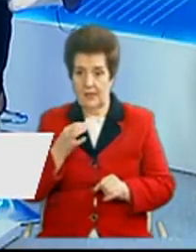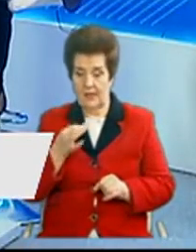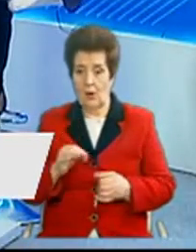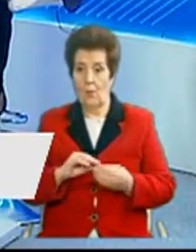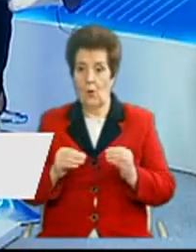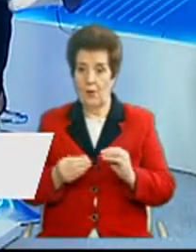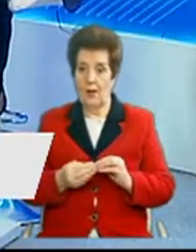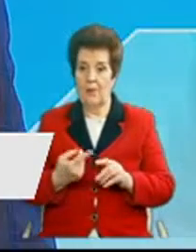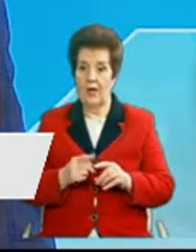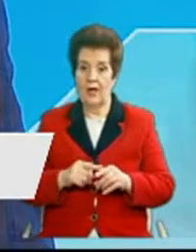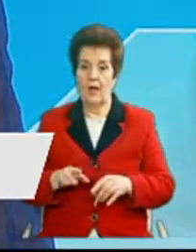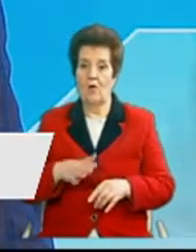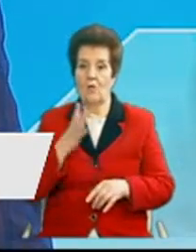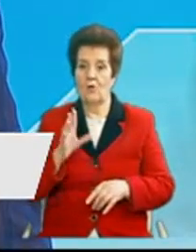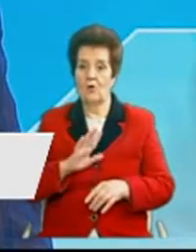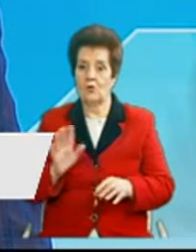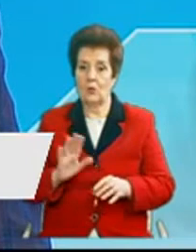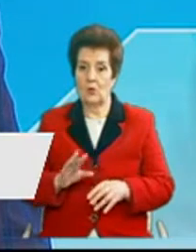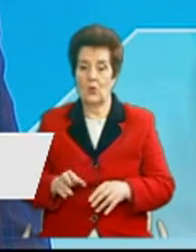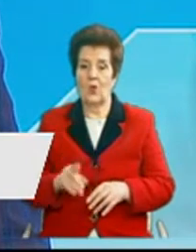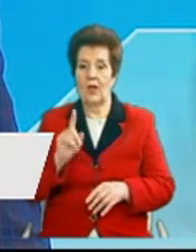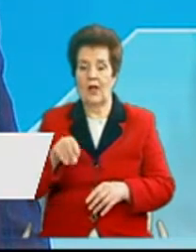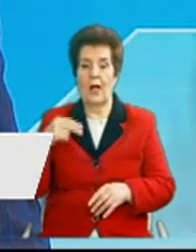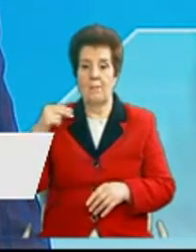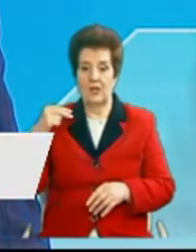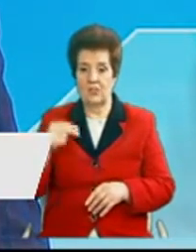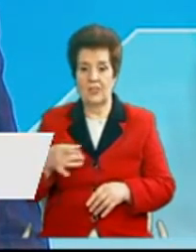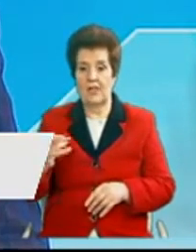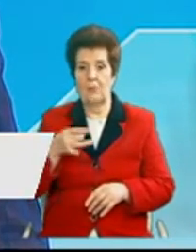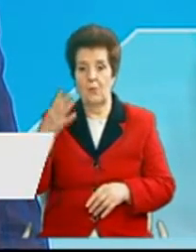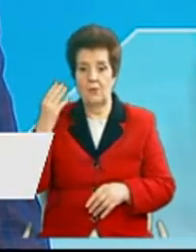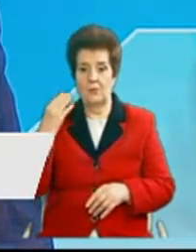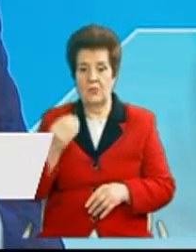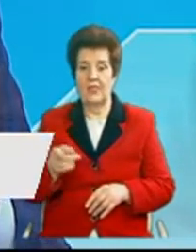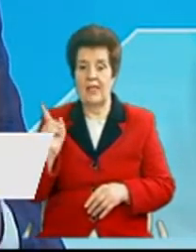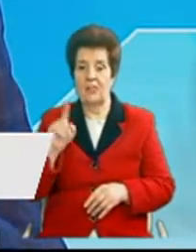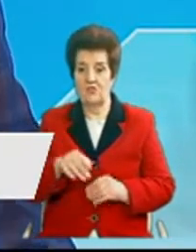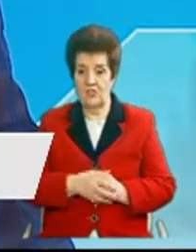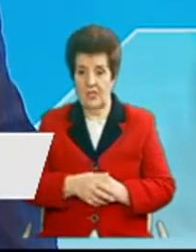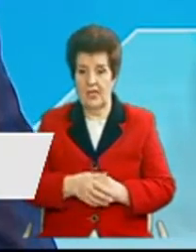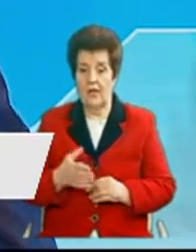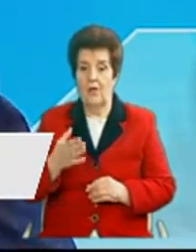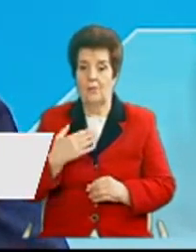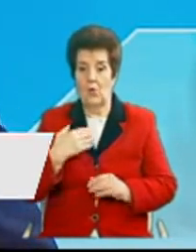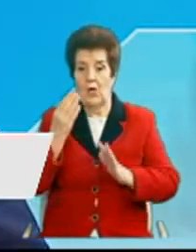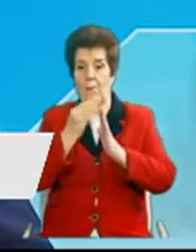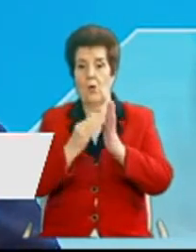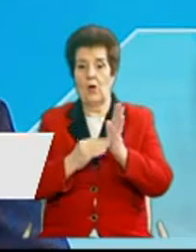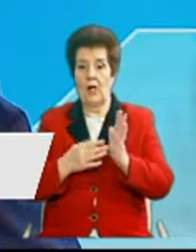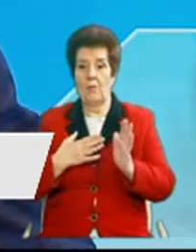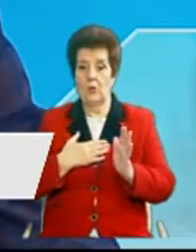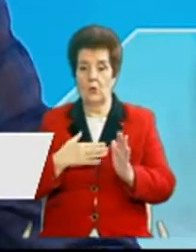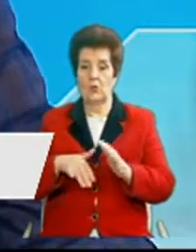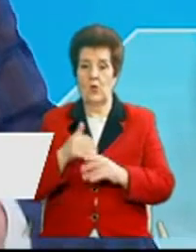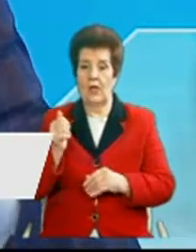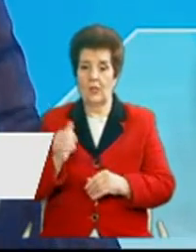au fost abordate nu se referă la atribuțiile președintelui Republicii Moldova și de aceea noi în programul nostru electoral am